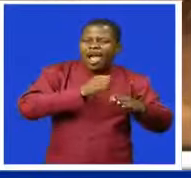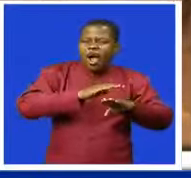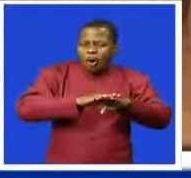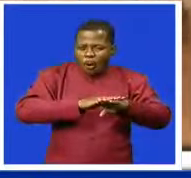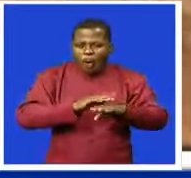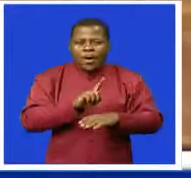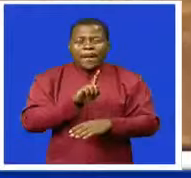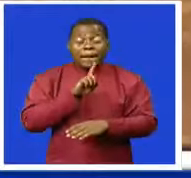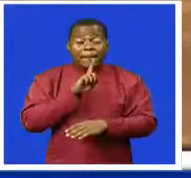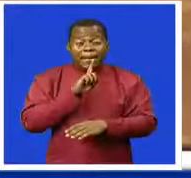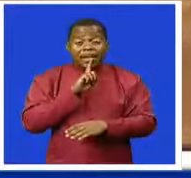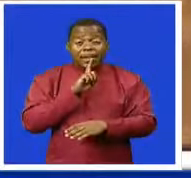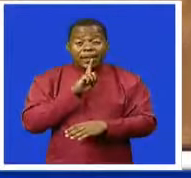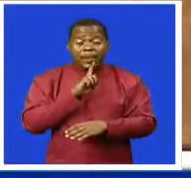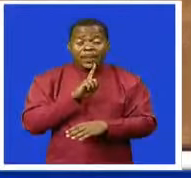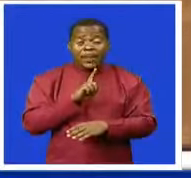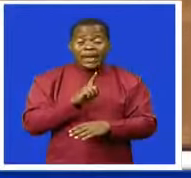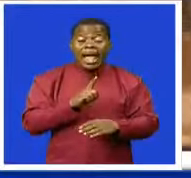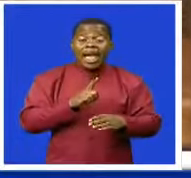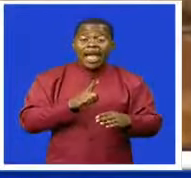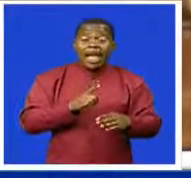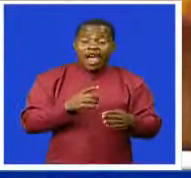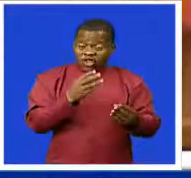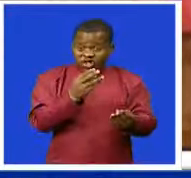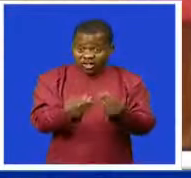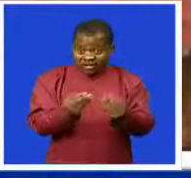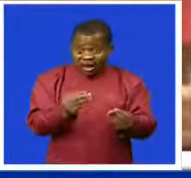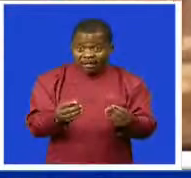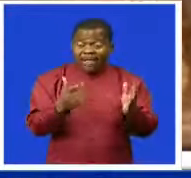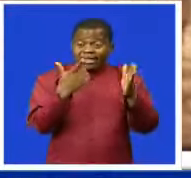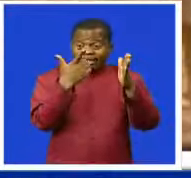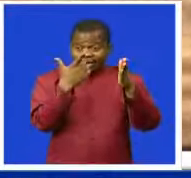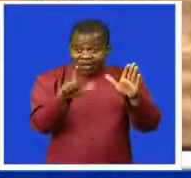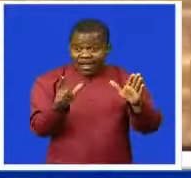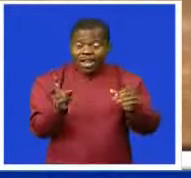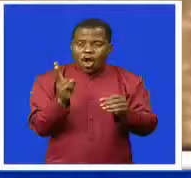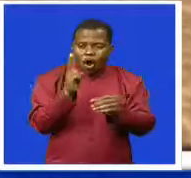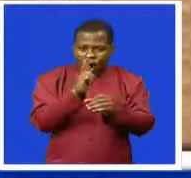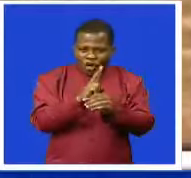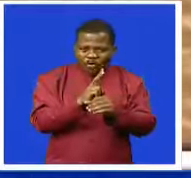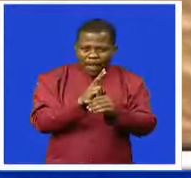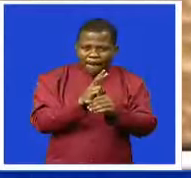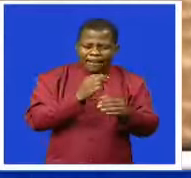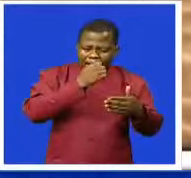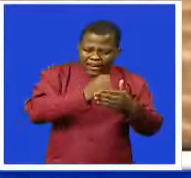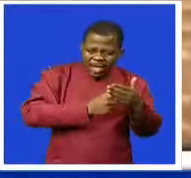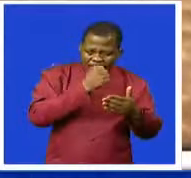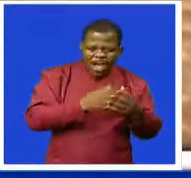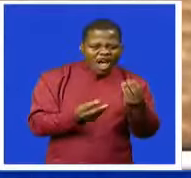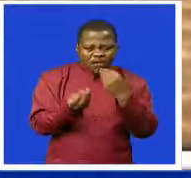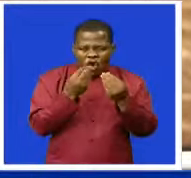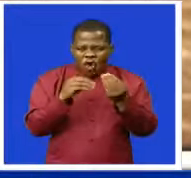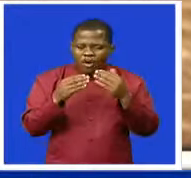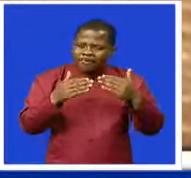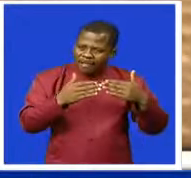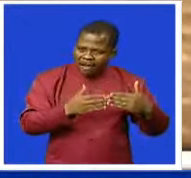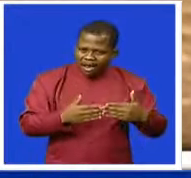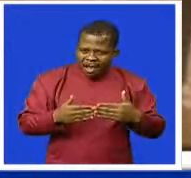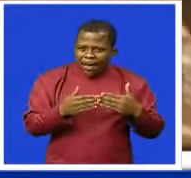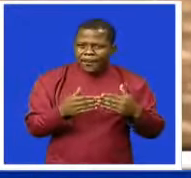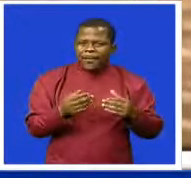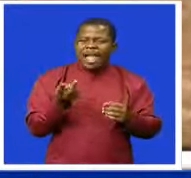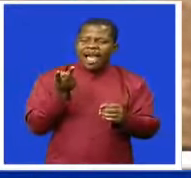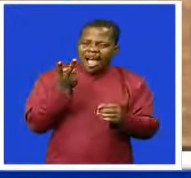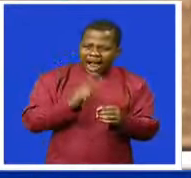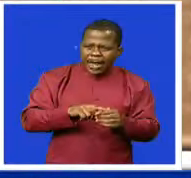emabhodo nemandi labaphekela ngawo labantwana bendlunkulu bathi basebenzisa emabhodo abo nemandi laphathwa ngulabantwana